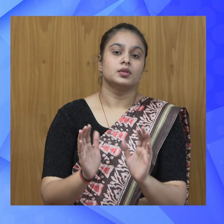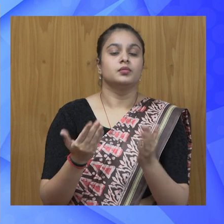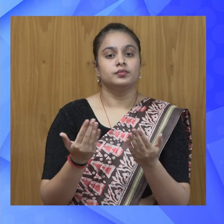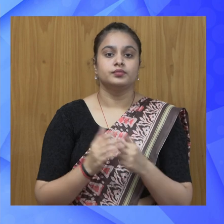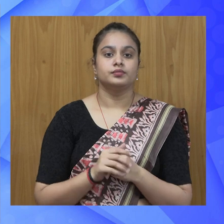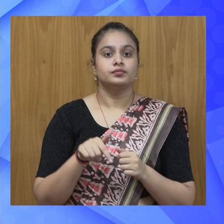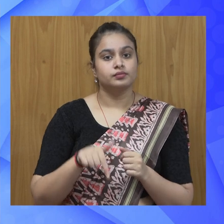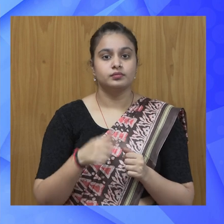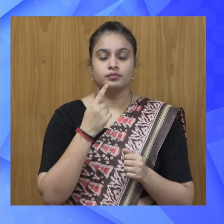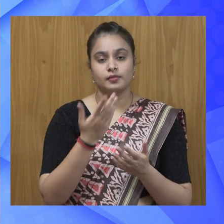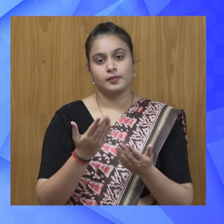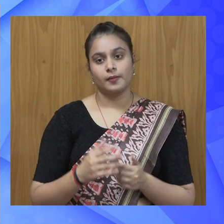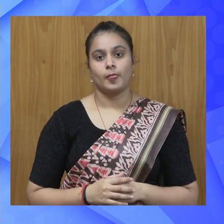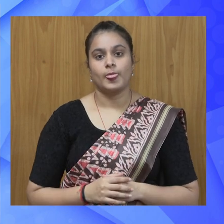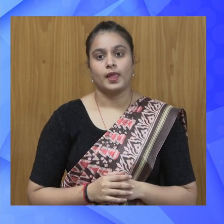माय